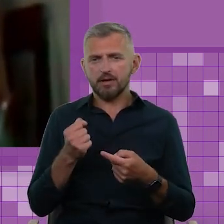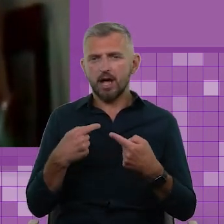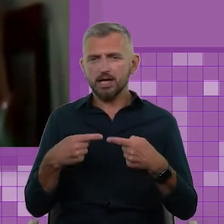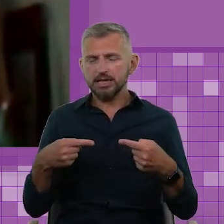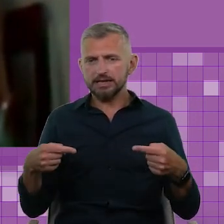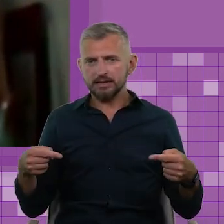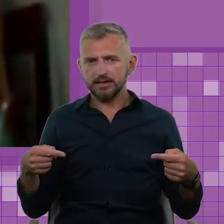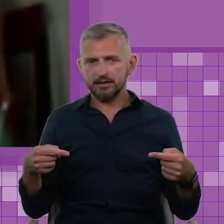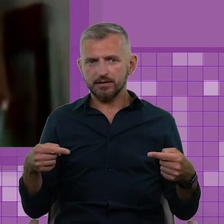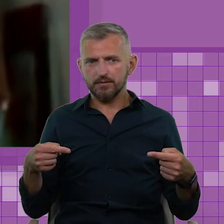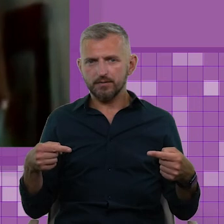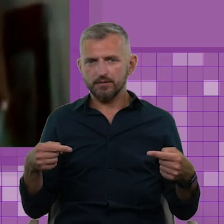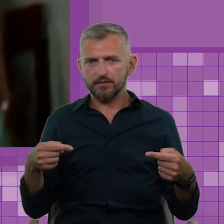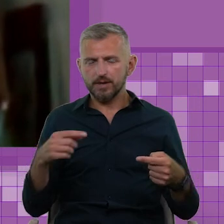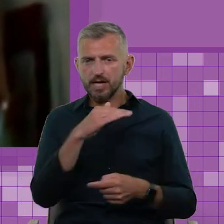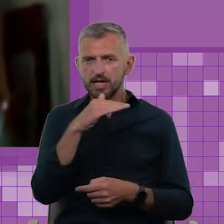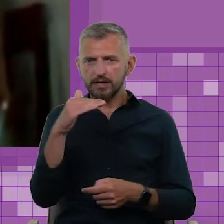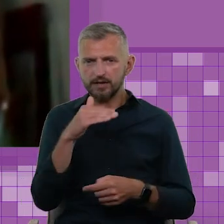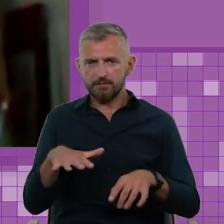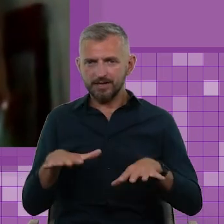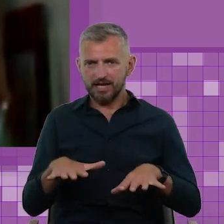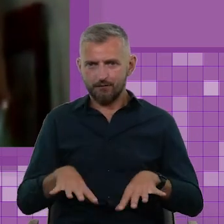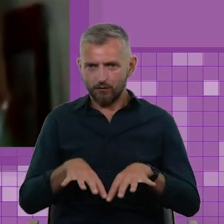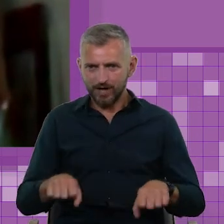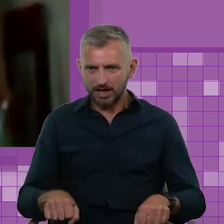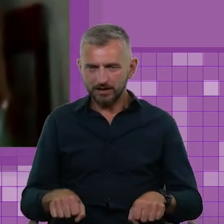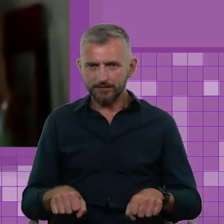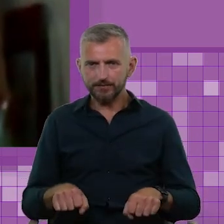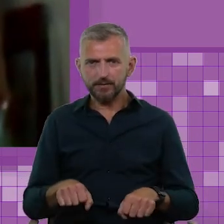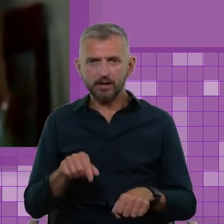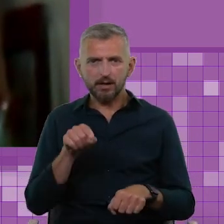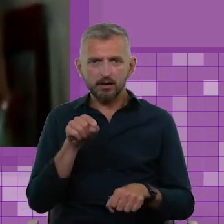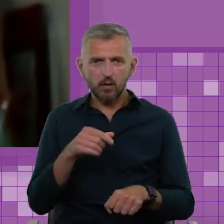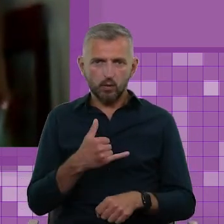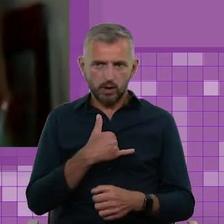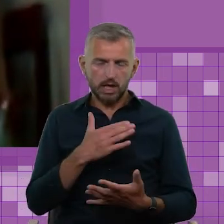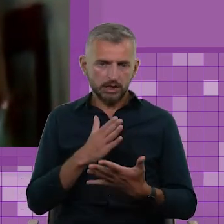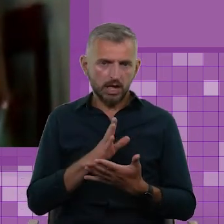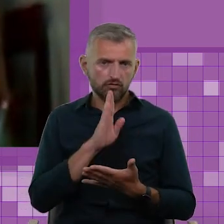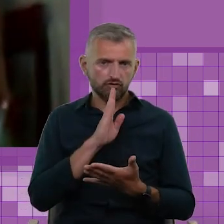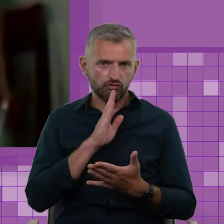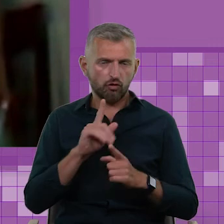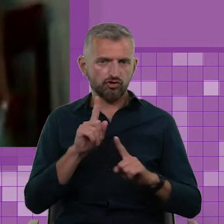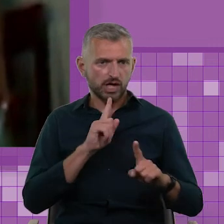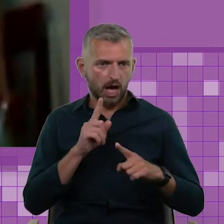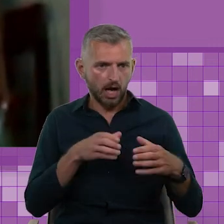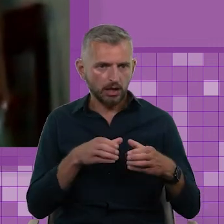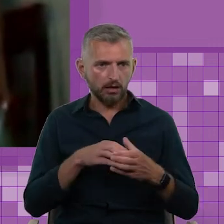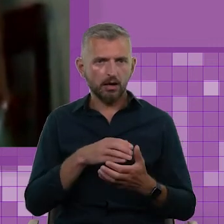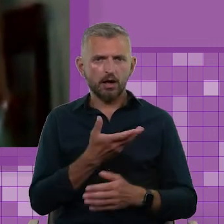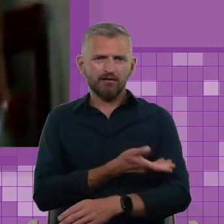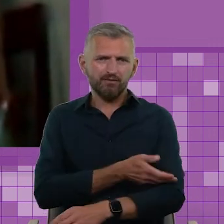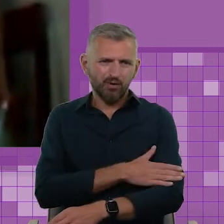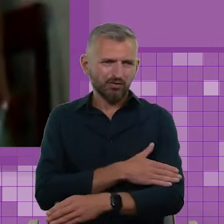різних рівнях місцевої влади. У нас є жіночі ради у Польщі, в Данську, в